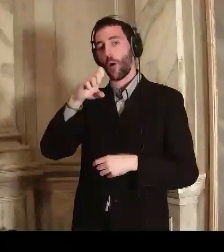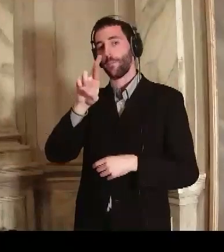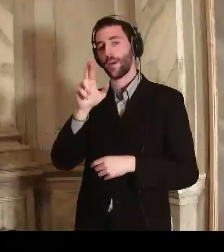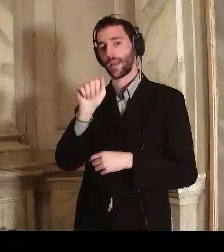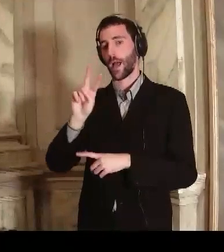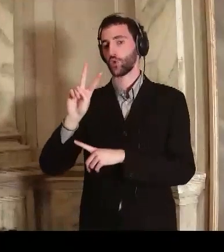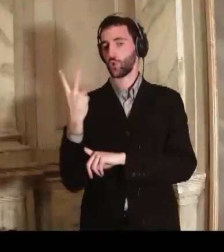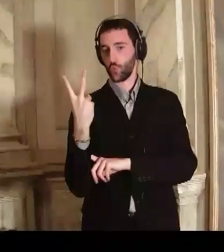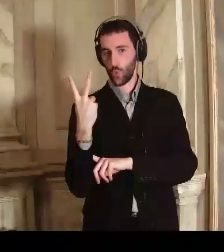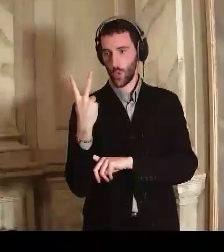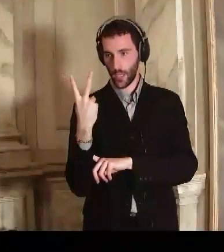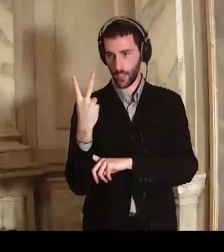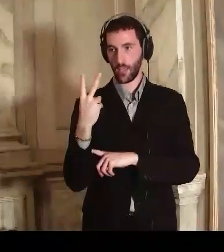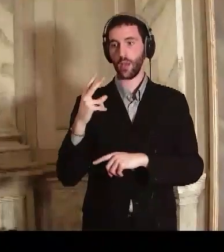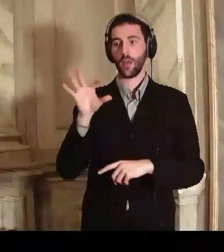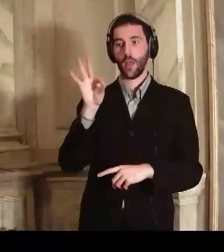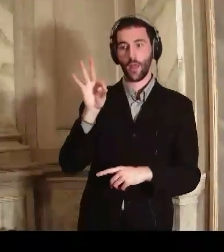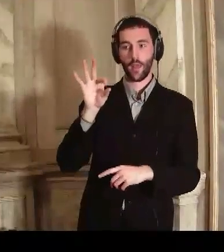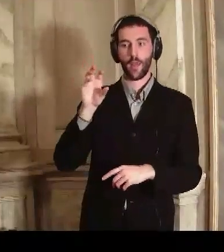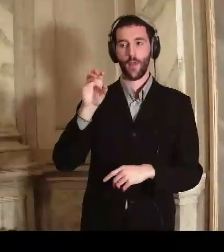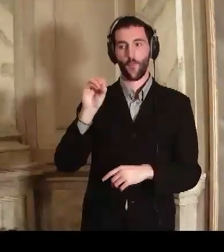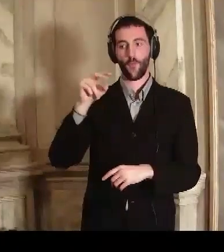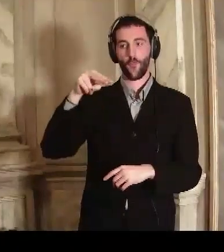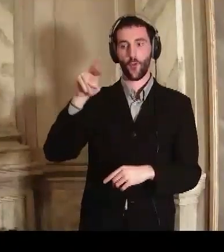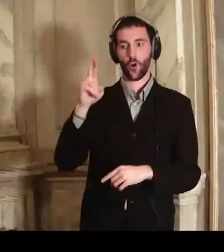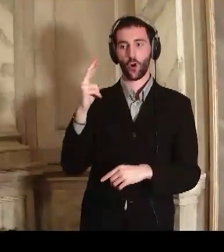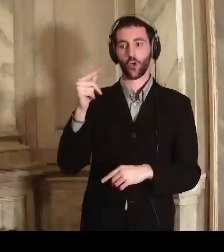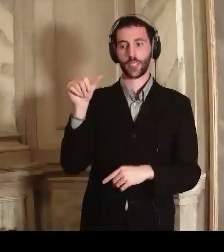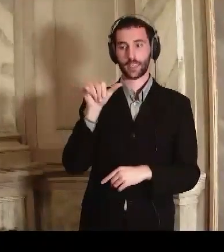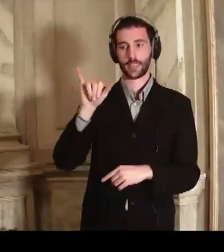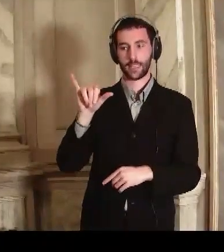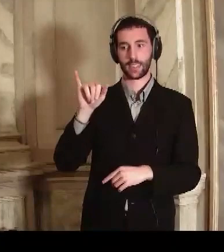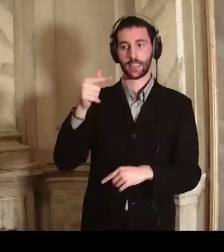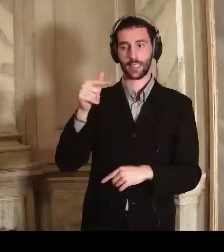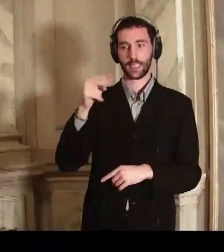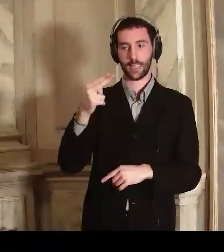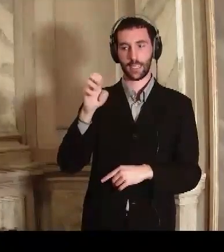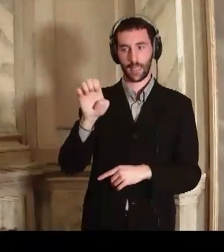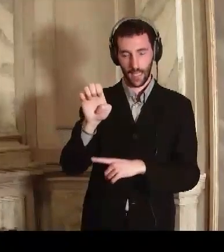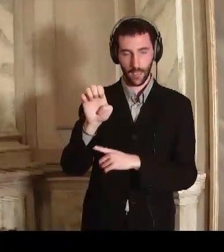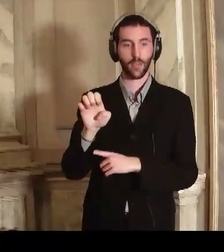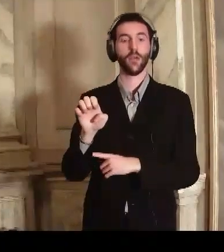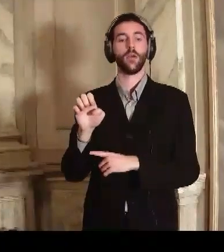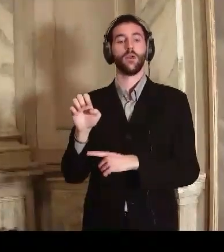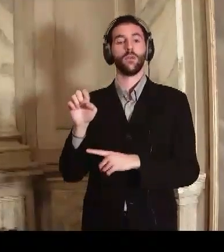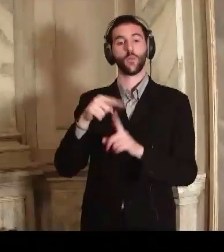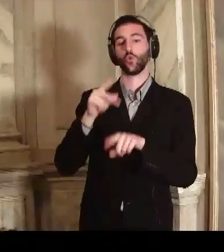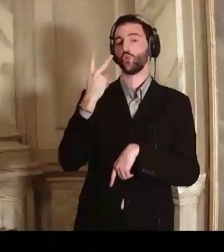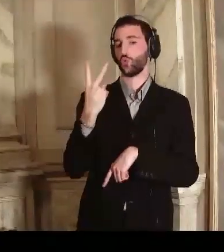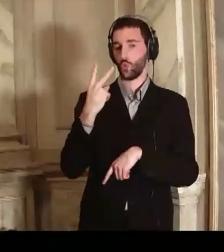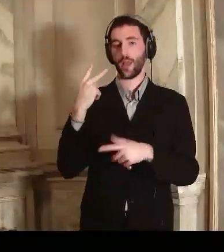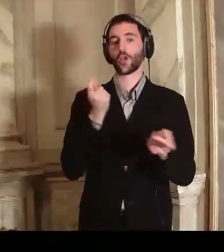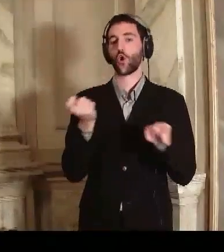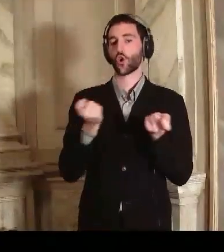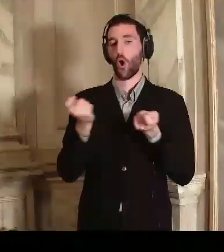intensivo di tecnica Forsythe tenuto da due dei più importanti danzatori della compagnia, ossia Riley Watts e Brigal Joker. Inoltre